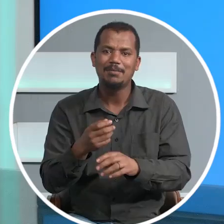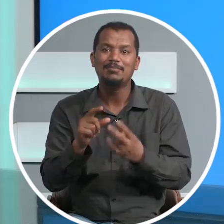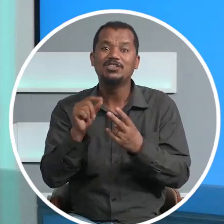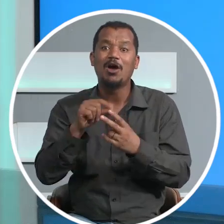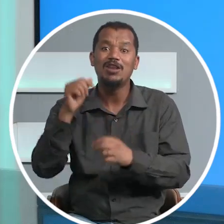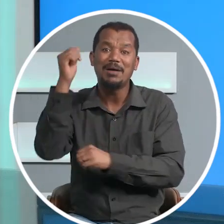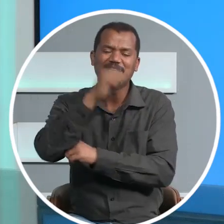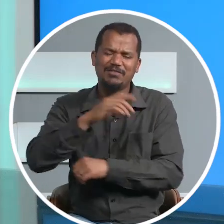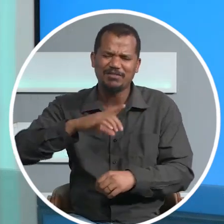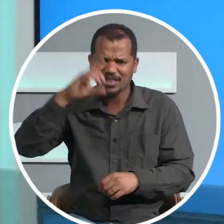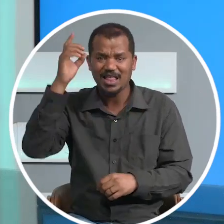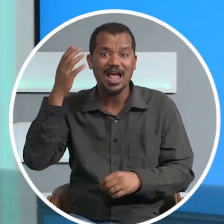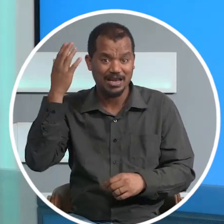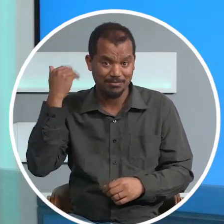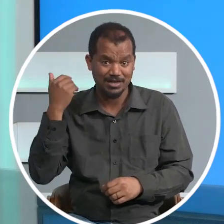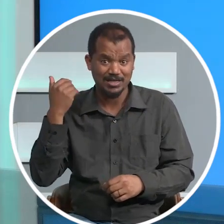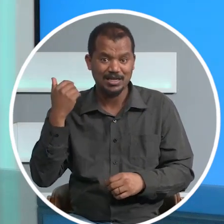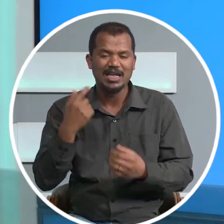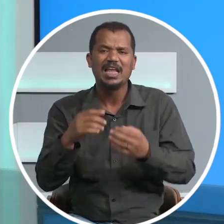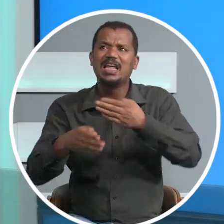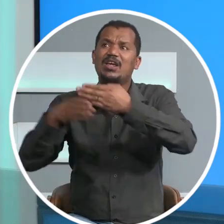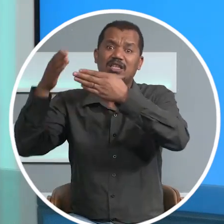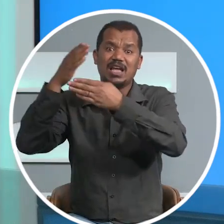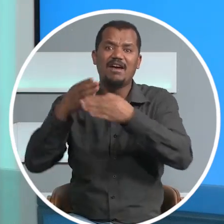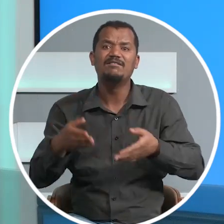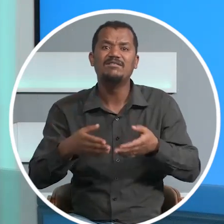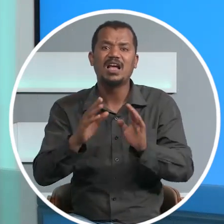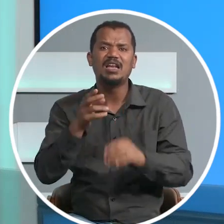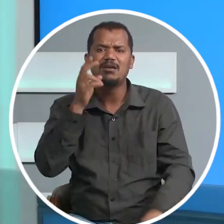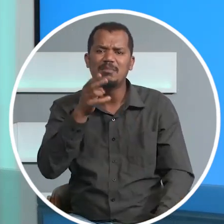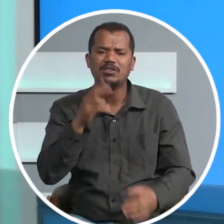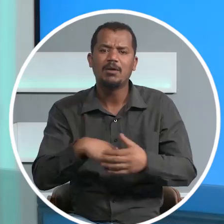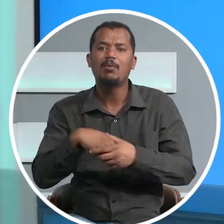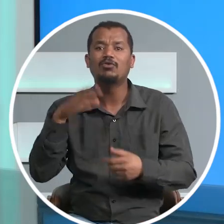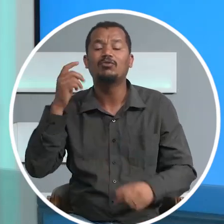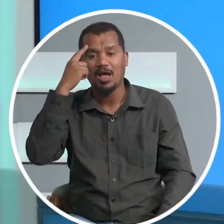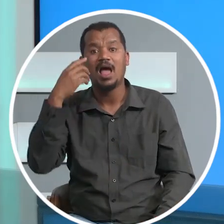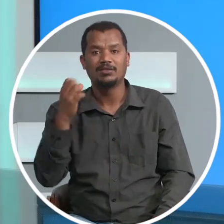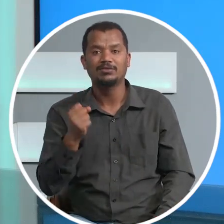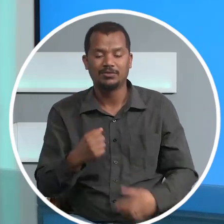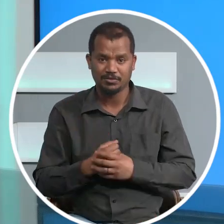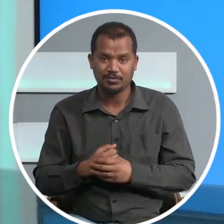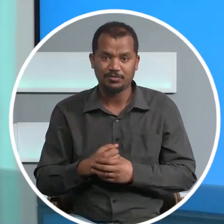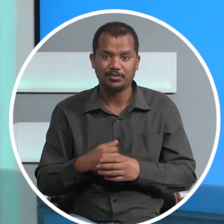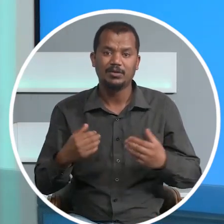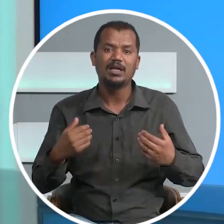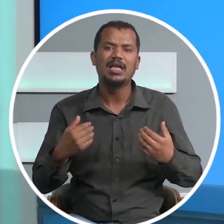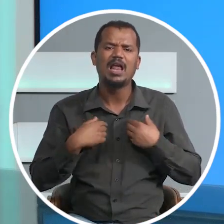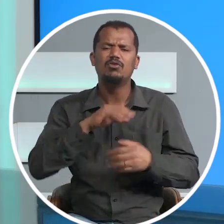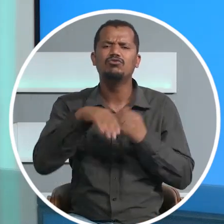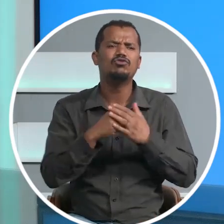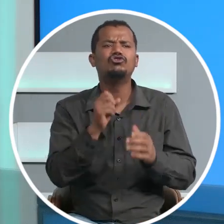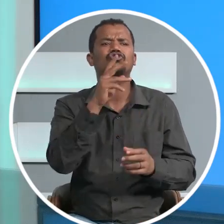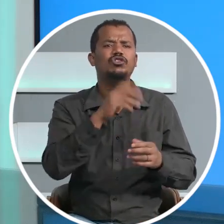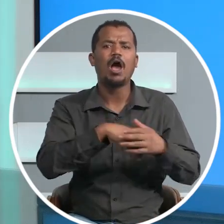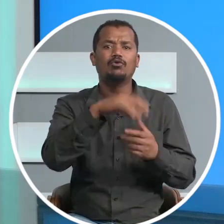lah bermerchakam lah macam mana pelona. Mendo izi hensa gembata fakar dulu bas cek kuai mau tahu tu zilanya lagi. Nah, bagaimana orang lulus